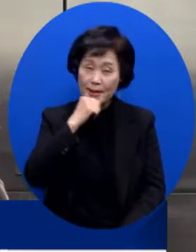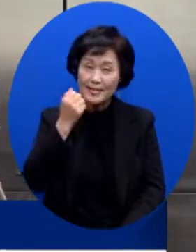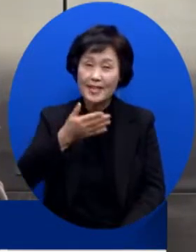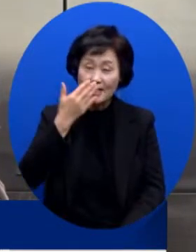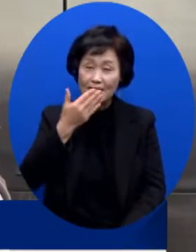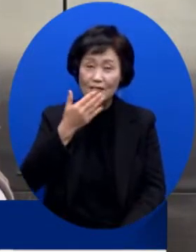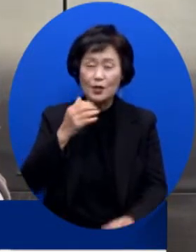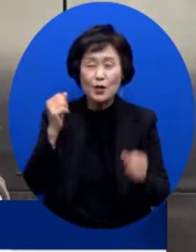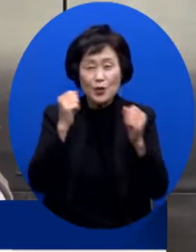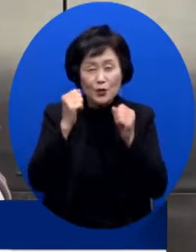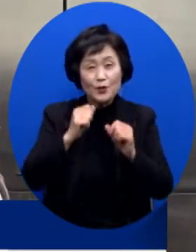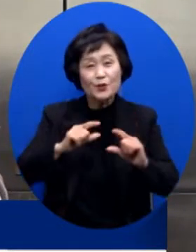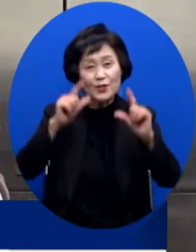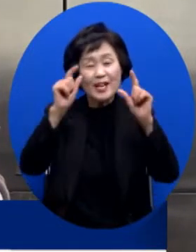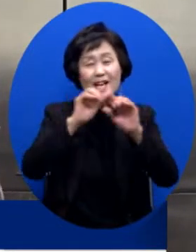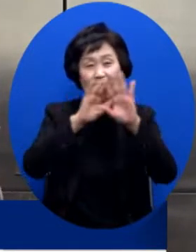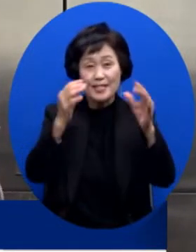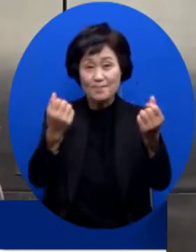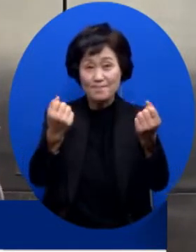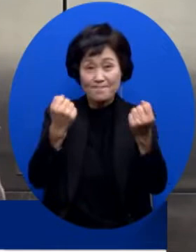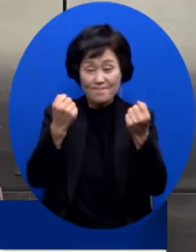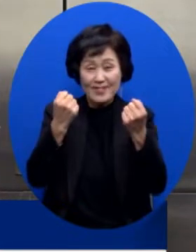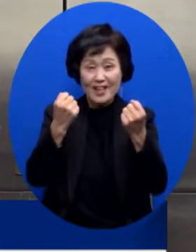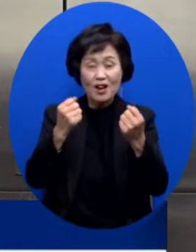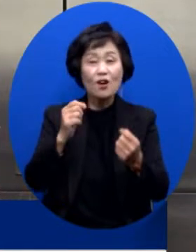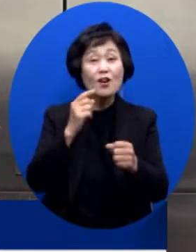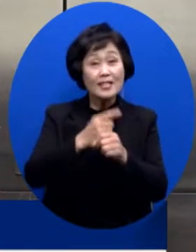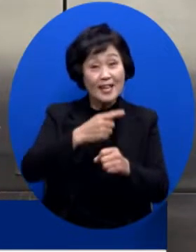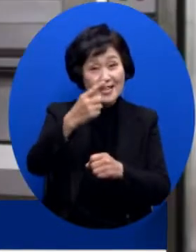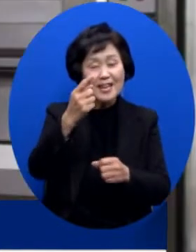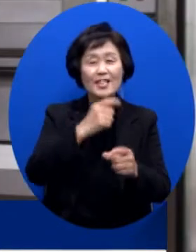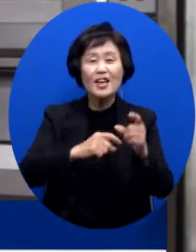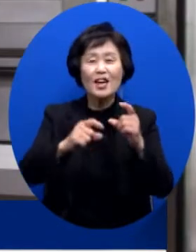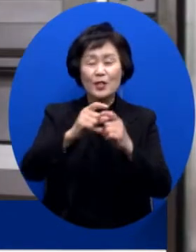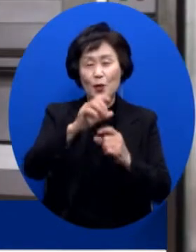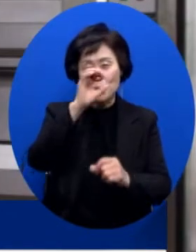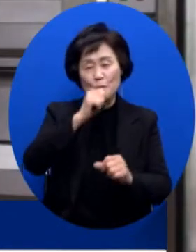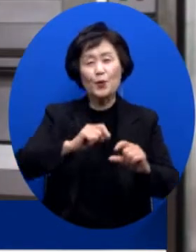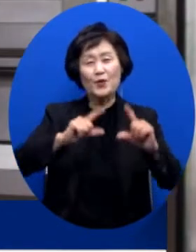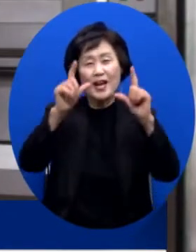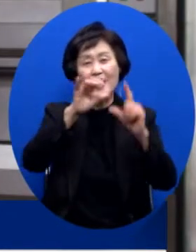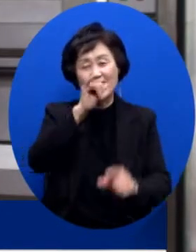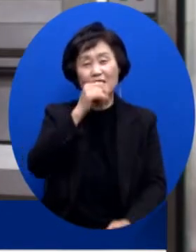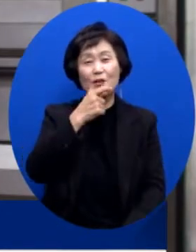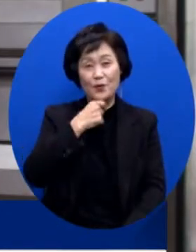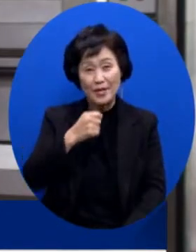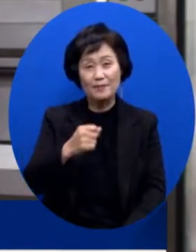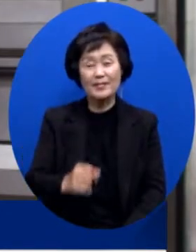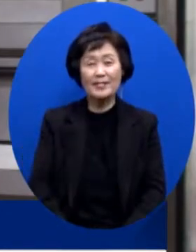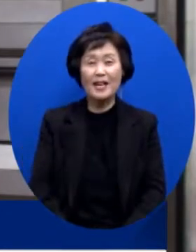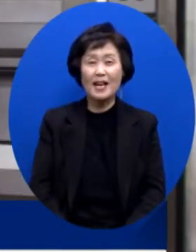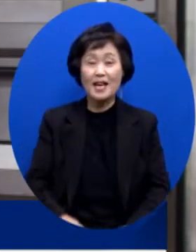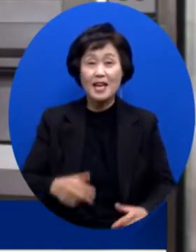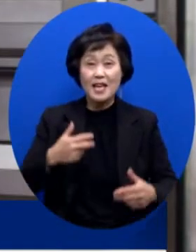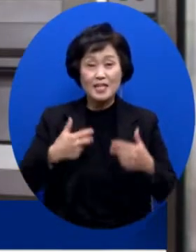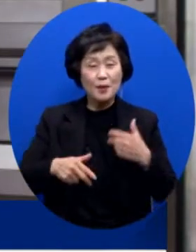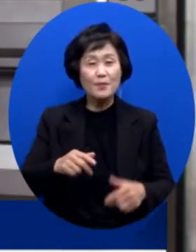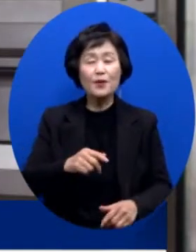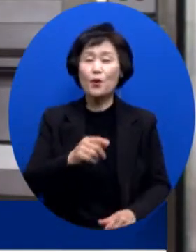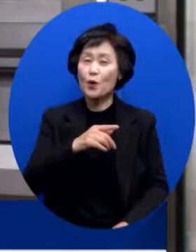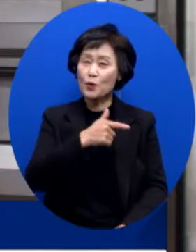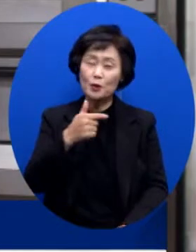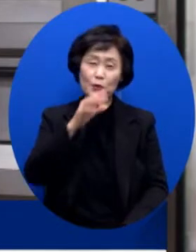겨울도 화이팅하고 내년에는 더 나은 내일이 있기를 바랄게요. 너무 재밌고 뜻깊은 시간이 되었던 것